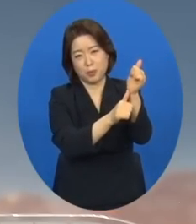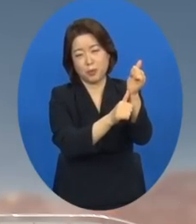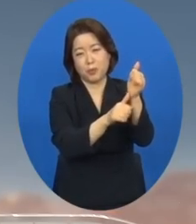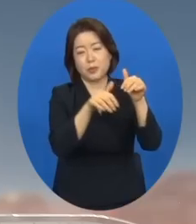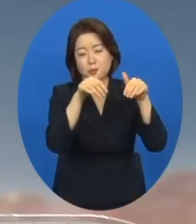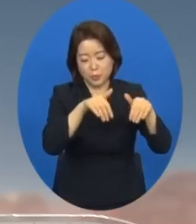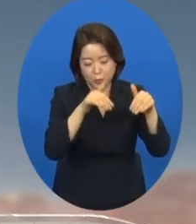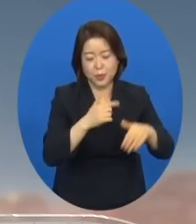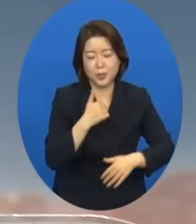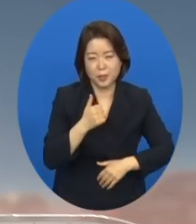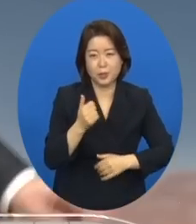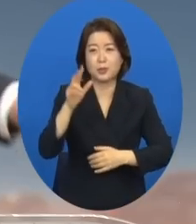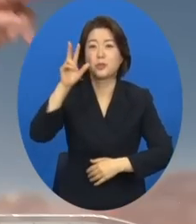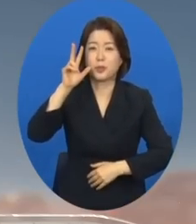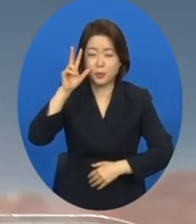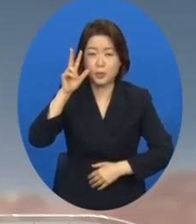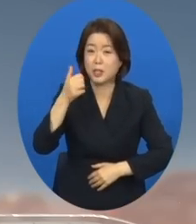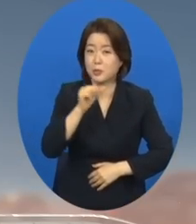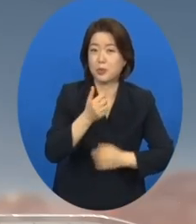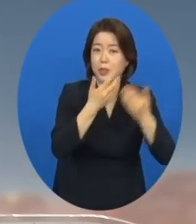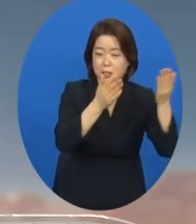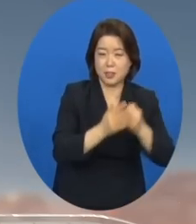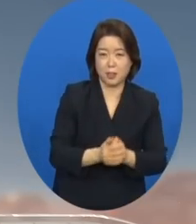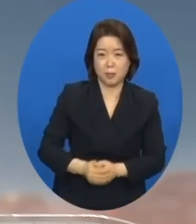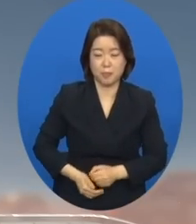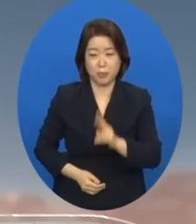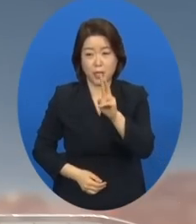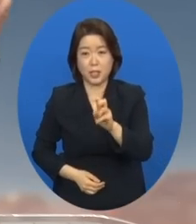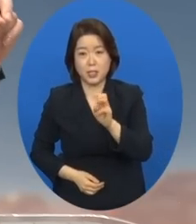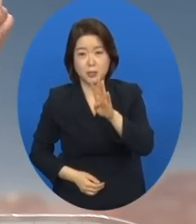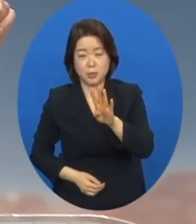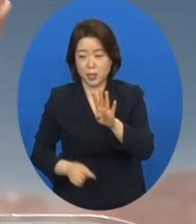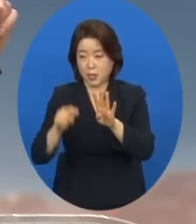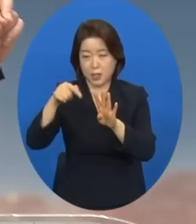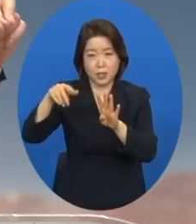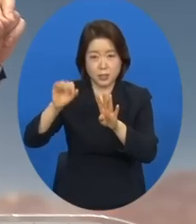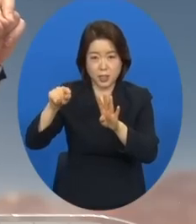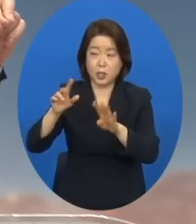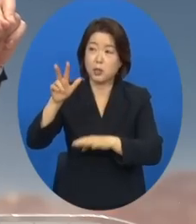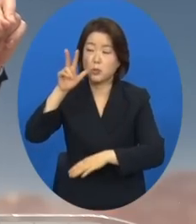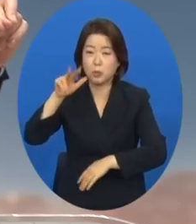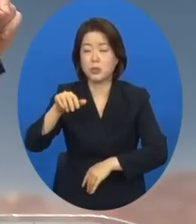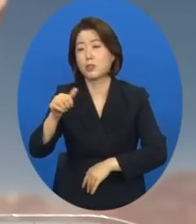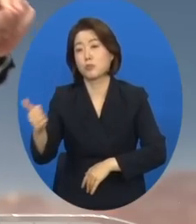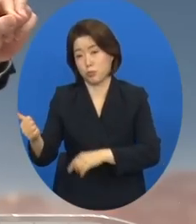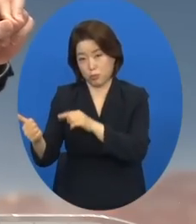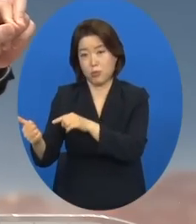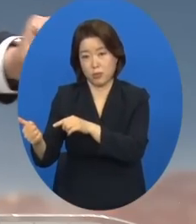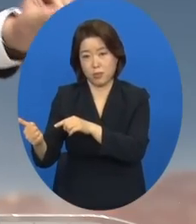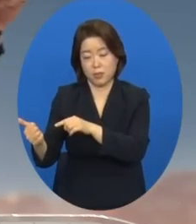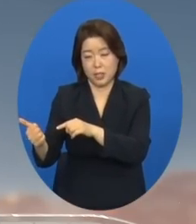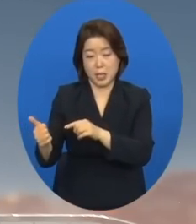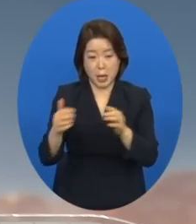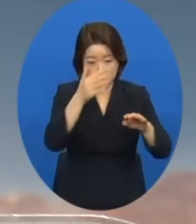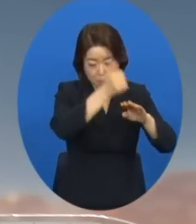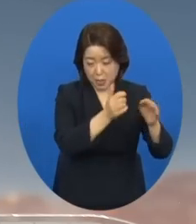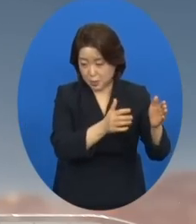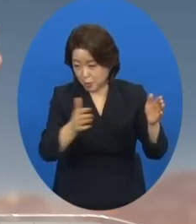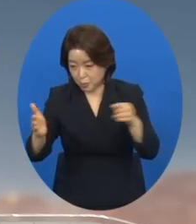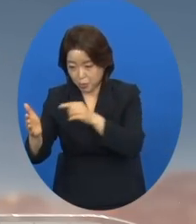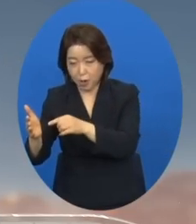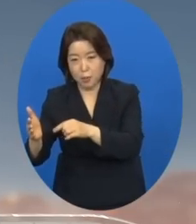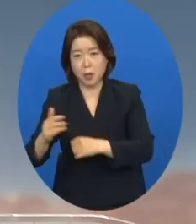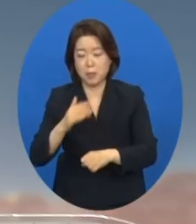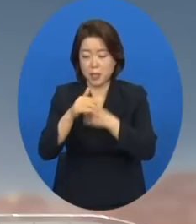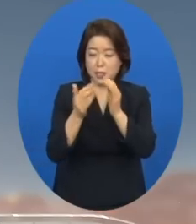종이었던 여호수아 이렇게 소개가 되는데 24장 여호수아가 죽습니다 여기서도 죽어요 그때 성경은